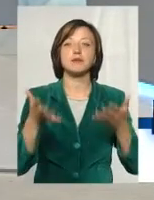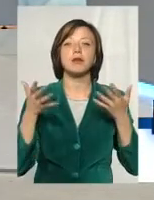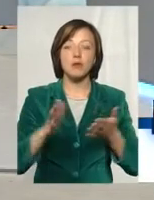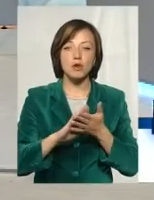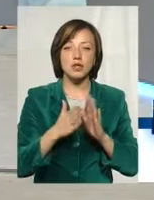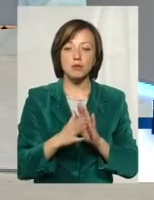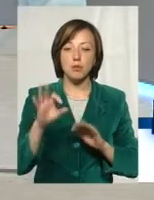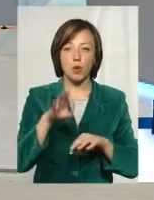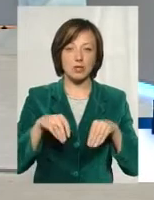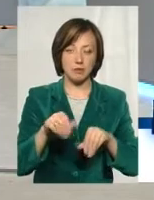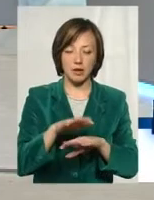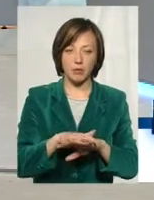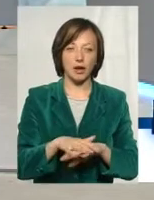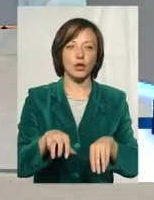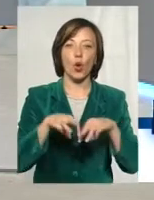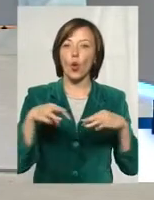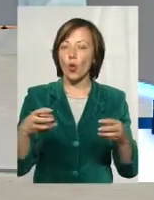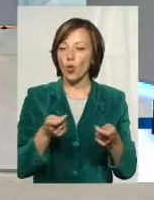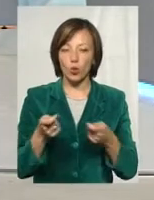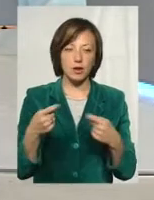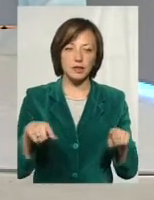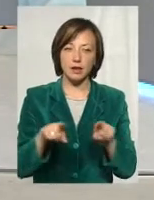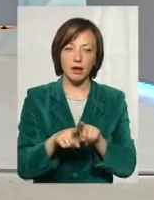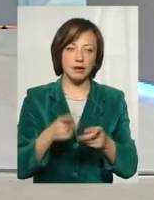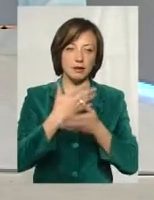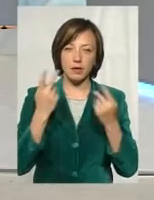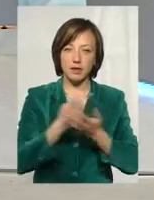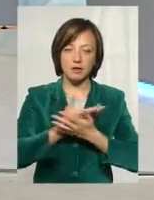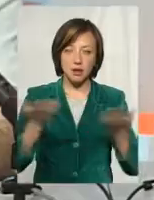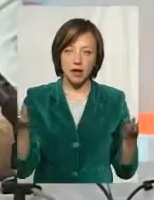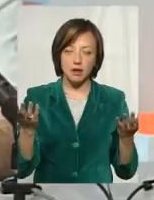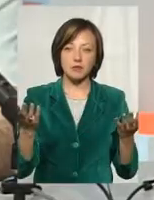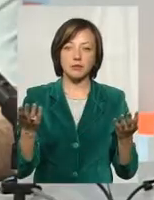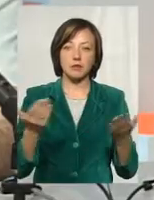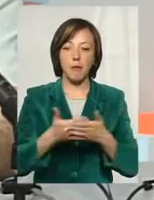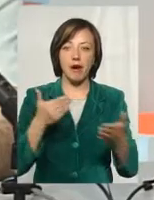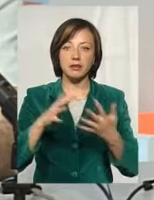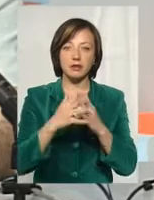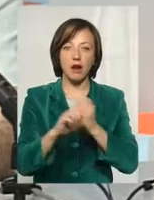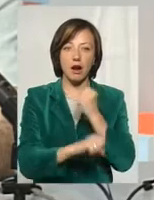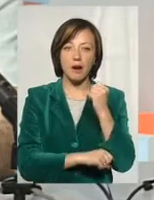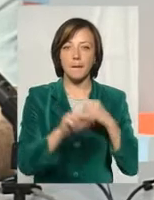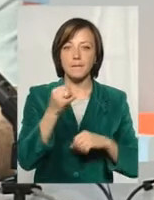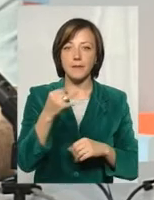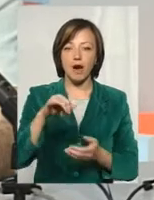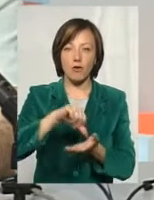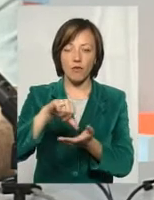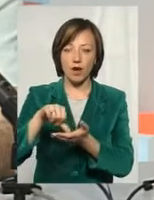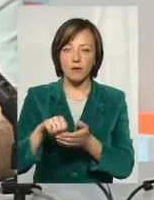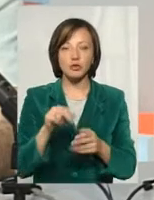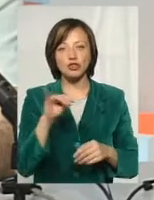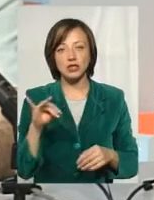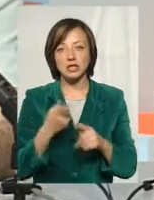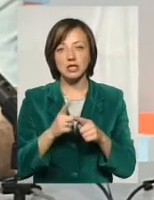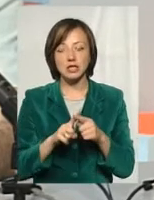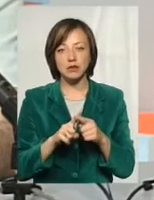банку. Уряд так і не представив на загал, на громадськість, перед аграріями, пайовиками. Чи це буде